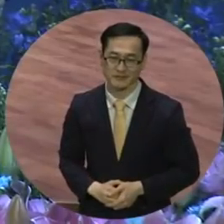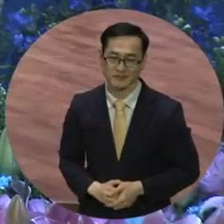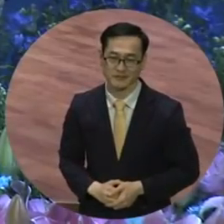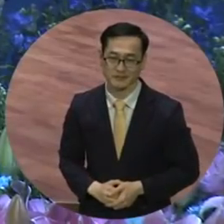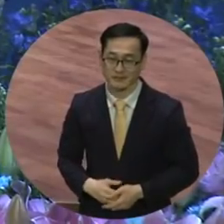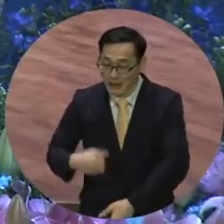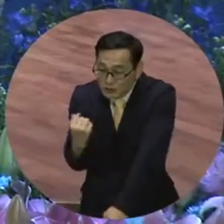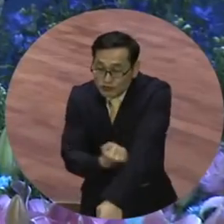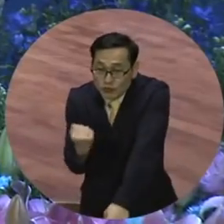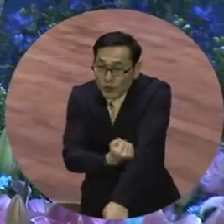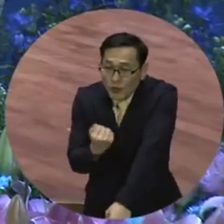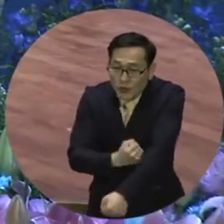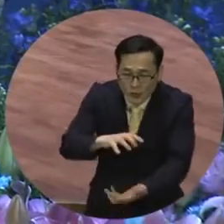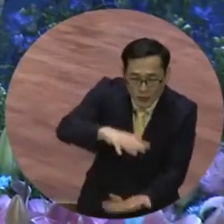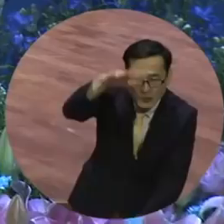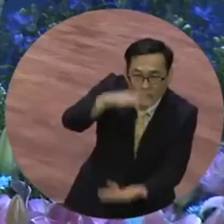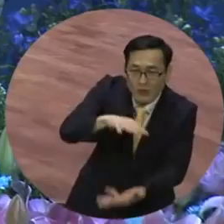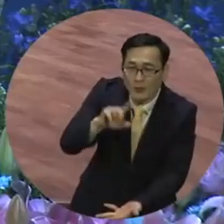해야 돼요?